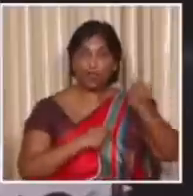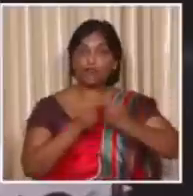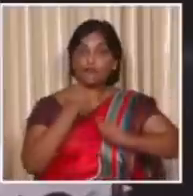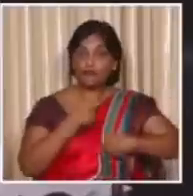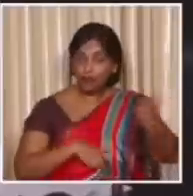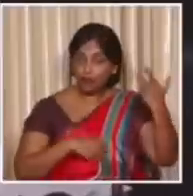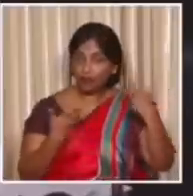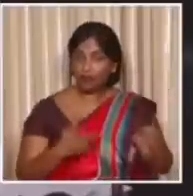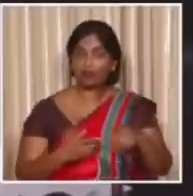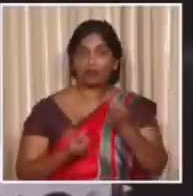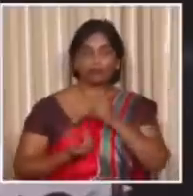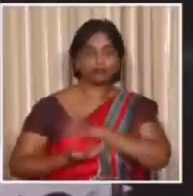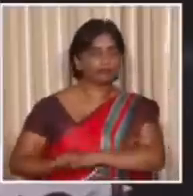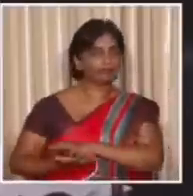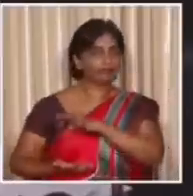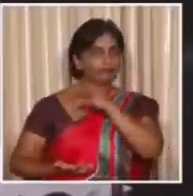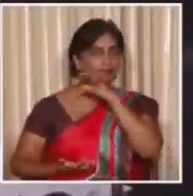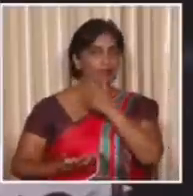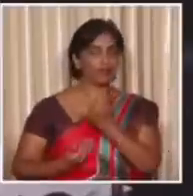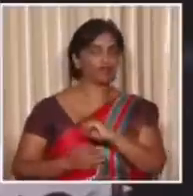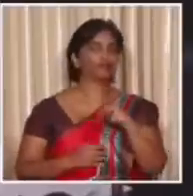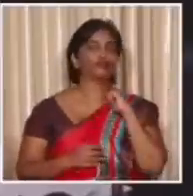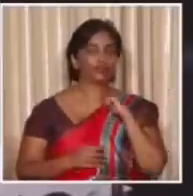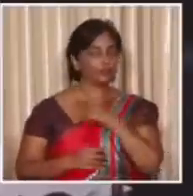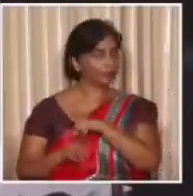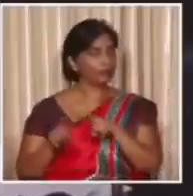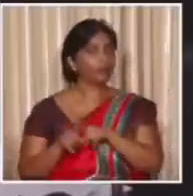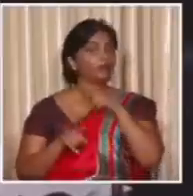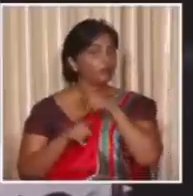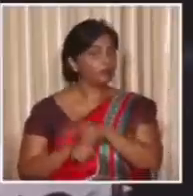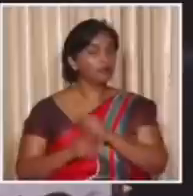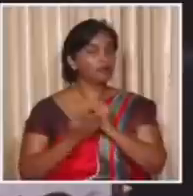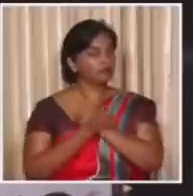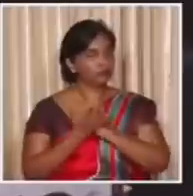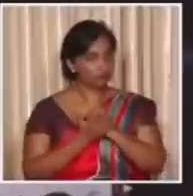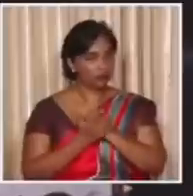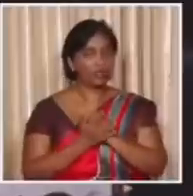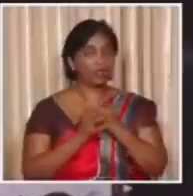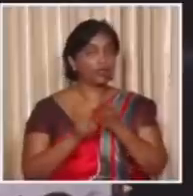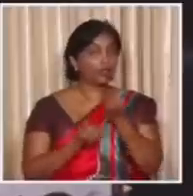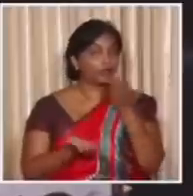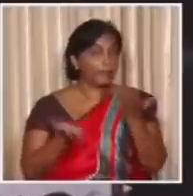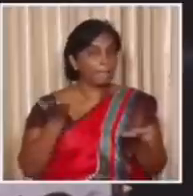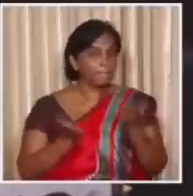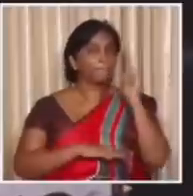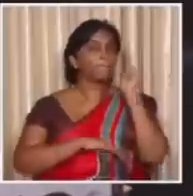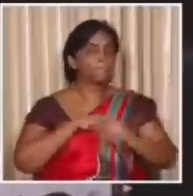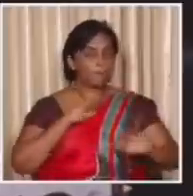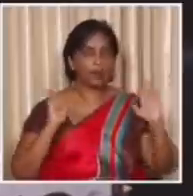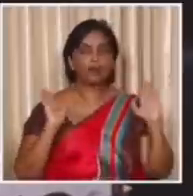විකුණලා මඩිය තර කරගන්න account එක ශක්තිමත් කරගන්න ඒ නිසා මේක මුළුමනින්ම ගිනුම් කරන්නේ පිළිබඳ සලස්මක්